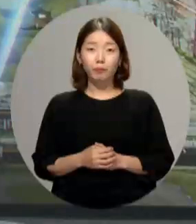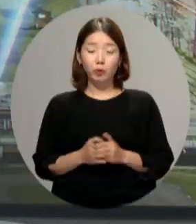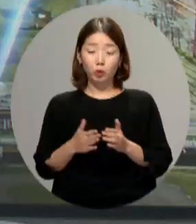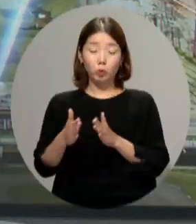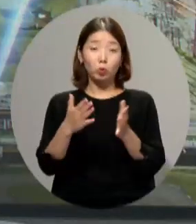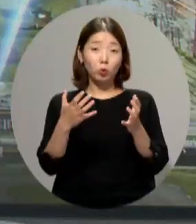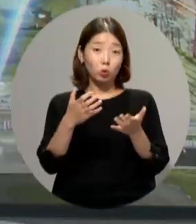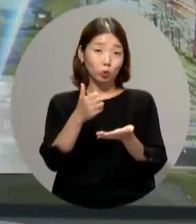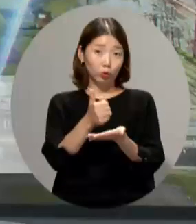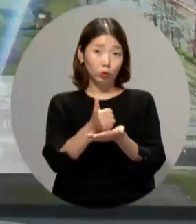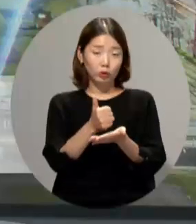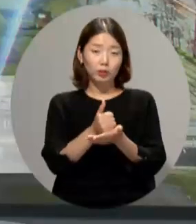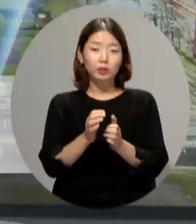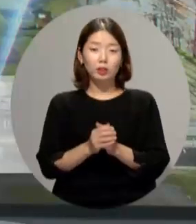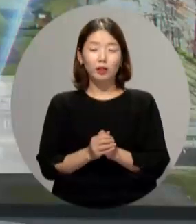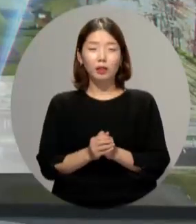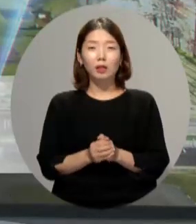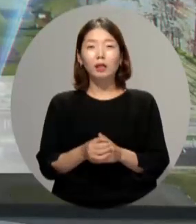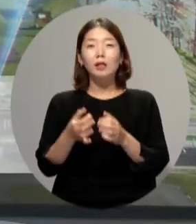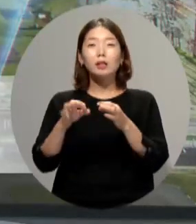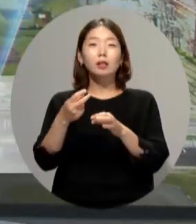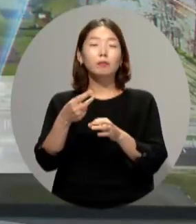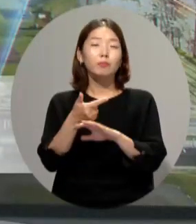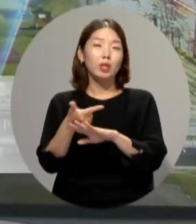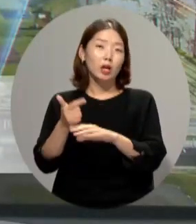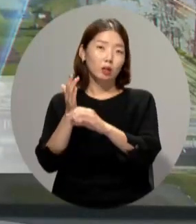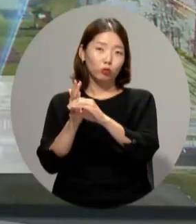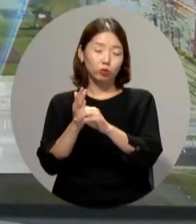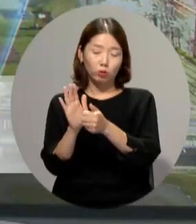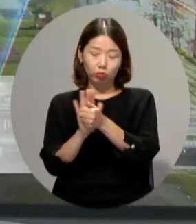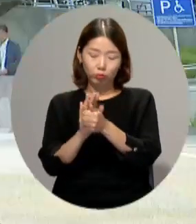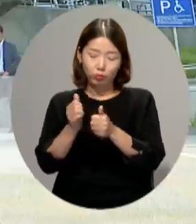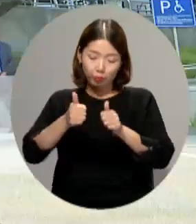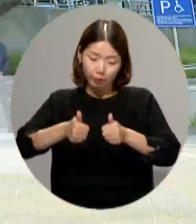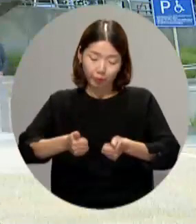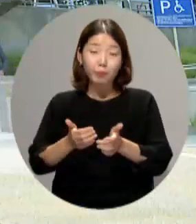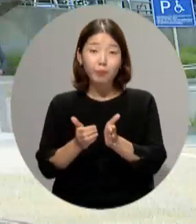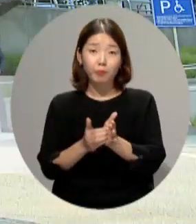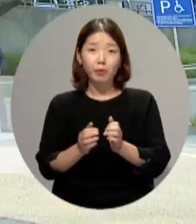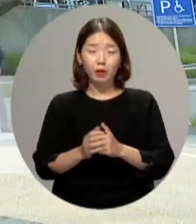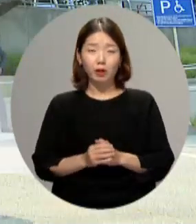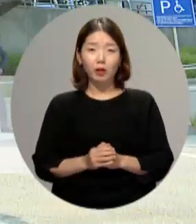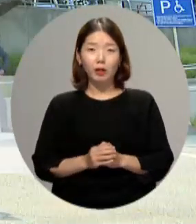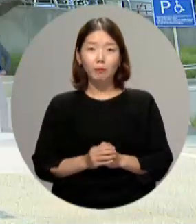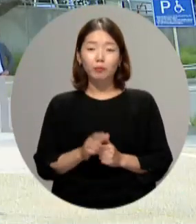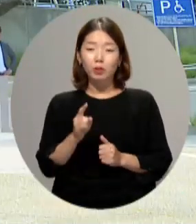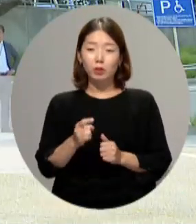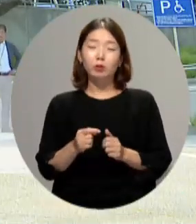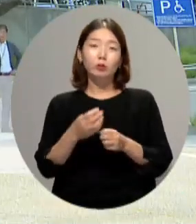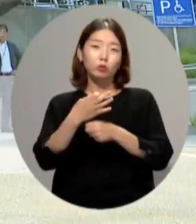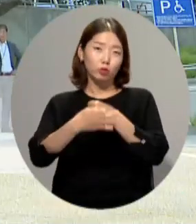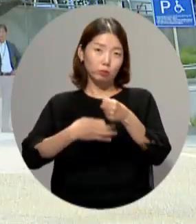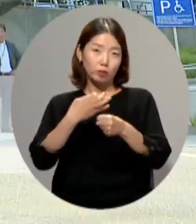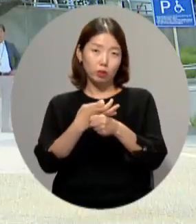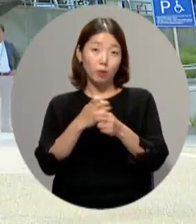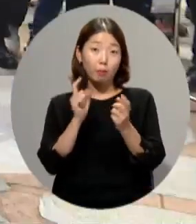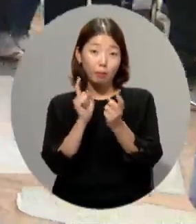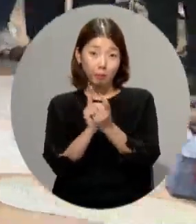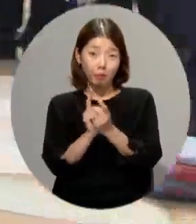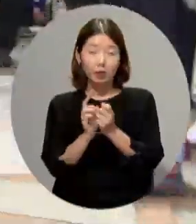김관영 전북도지사가 고 김대중 전 대통령을 추모했습니다. 김 지사는 김 전 대통령 서거 14주기를